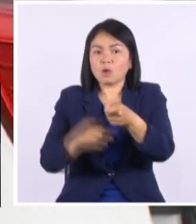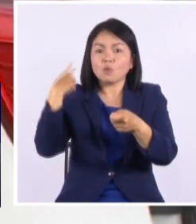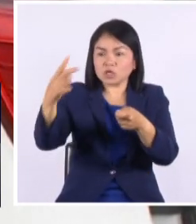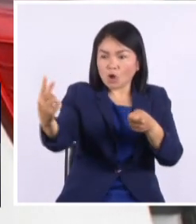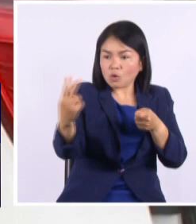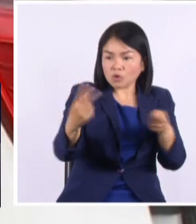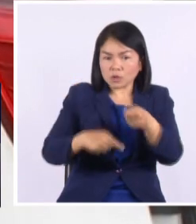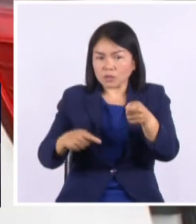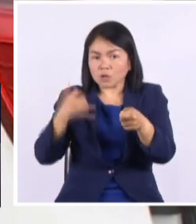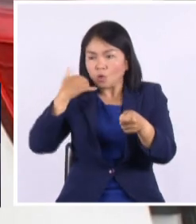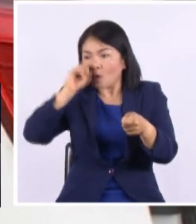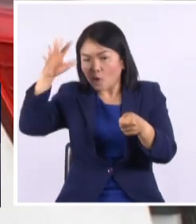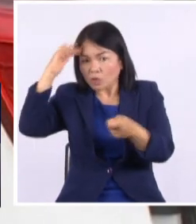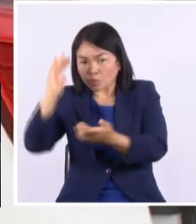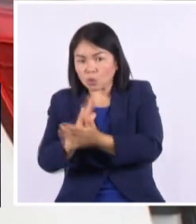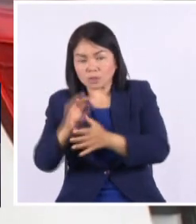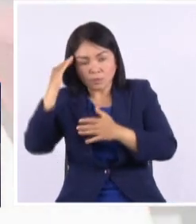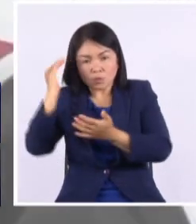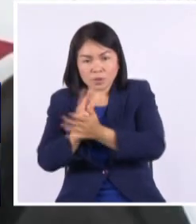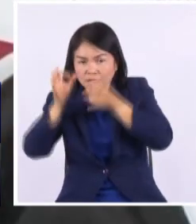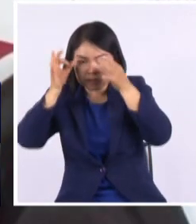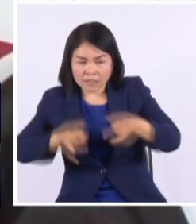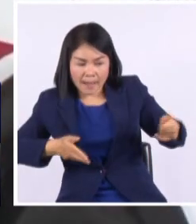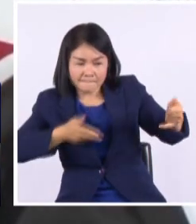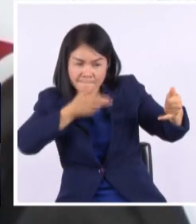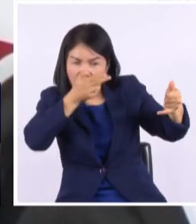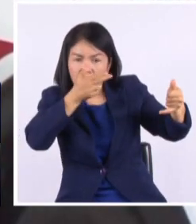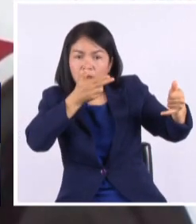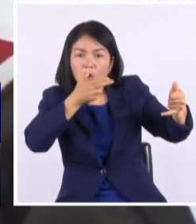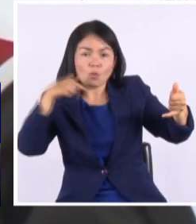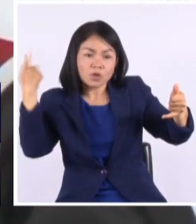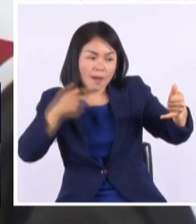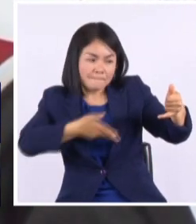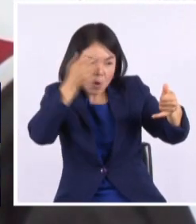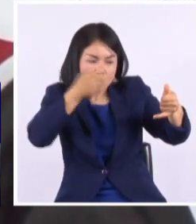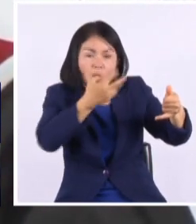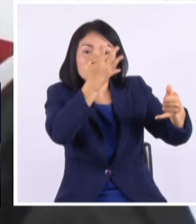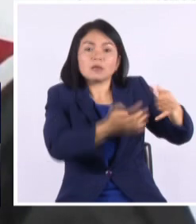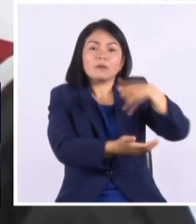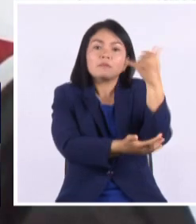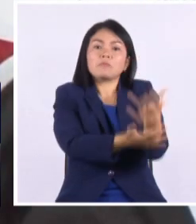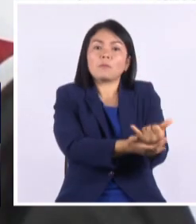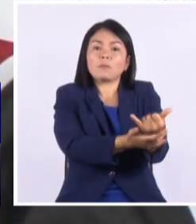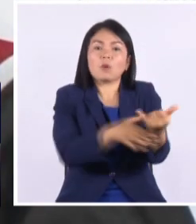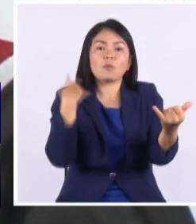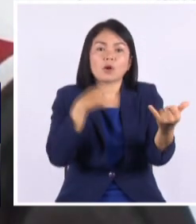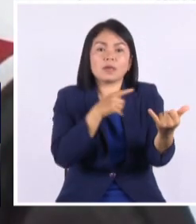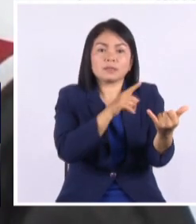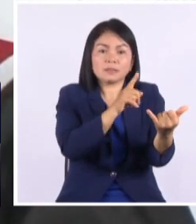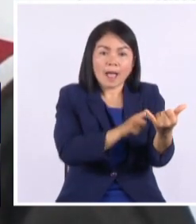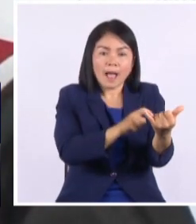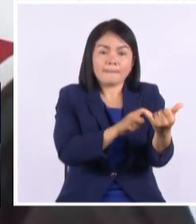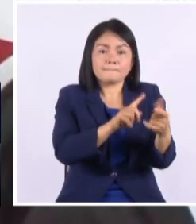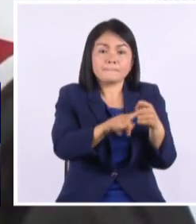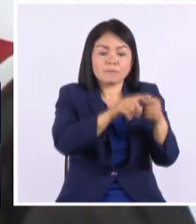ตำรวจจึงตัดสินใจใช้ปืนครับเล็งไปที่ร่างของเด็กสาว 4นัดก่อนที่จะล้มนอนก่อนบนพื้นและมีมีด